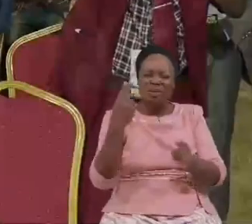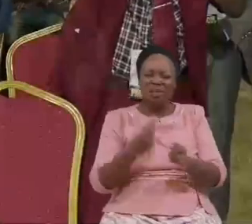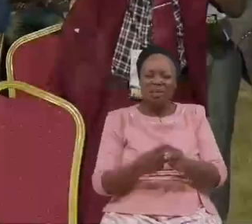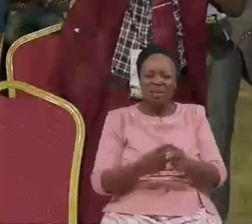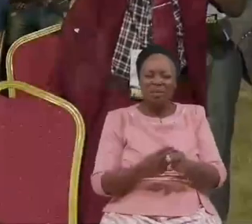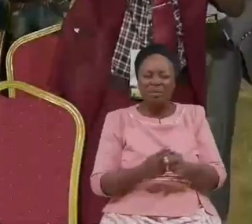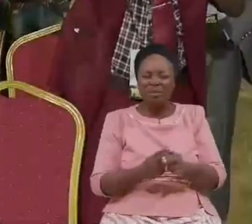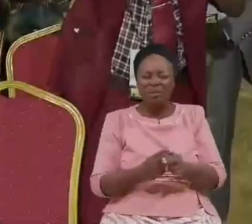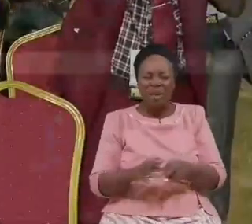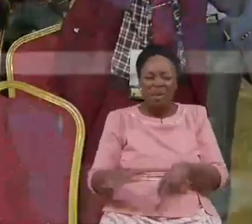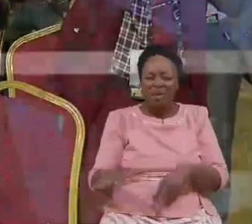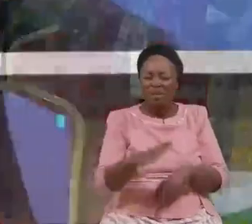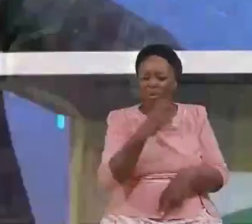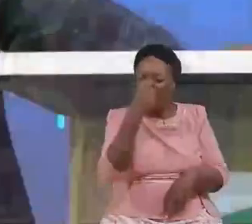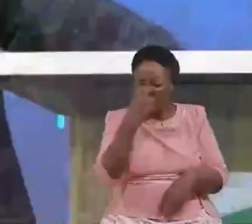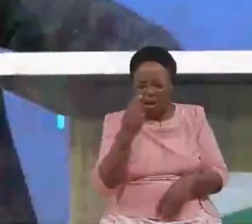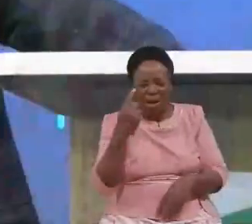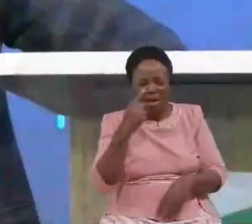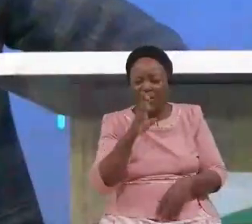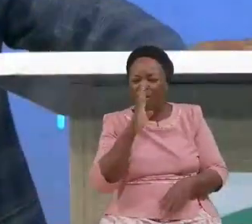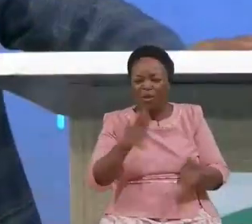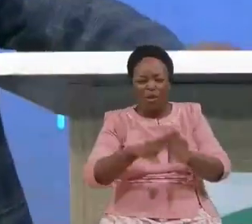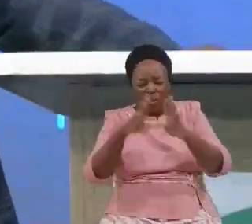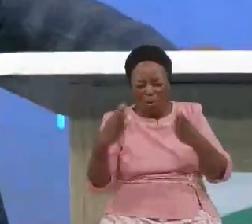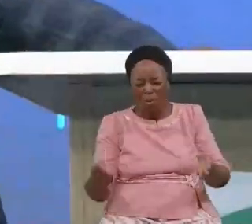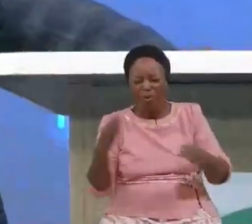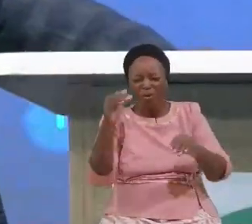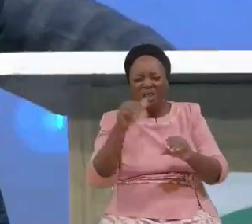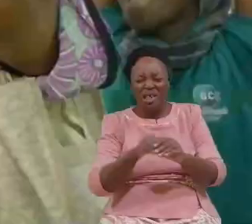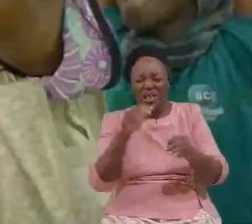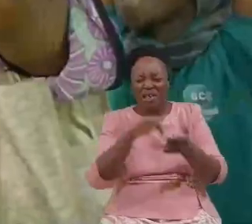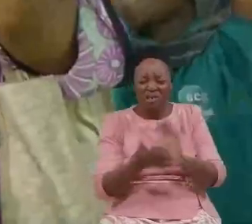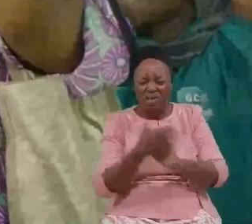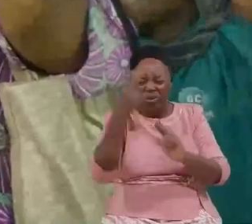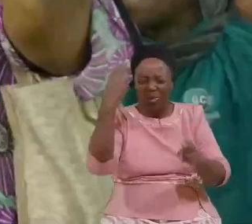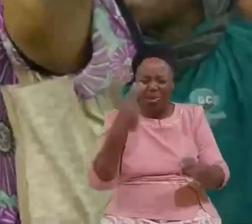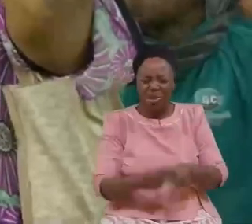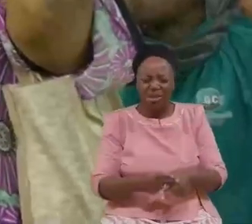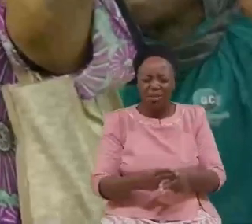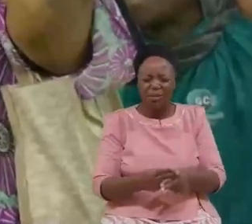que ses yeux aveugles ouverts au nom de Jésus